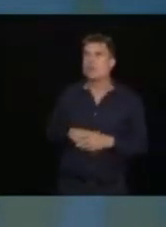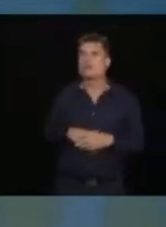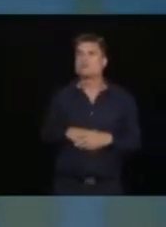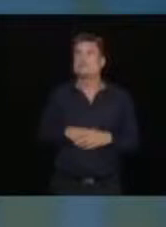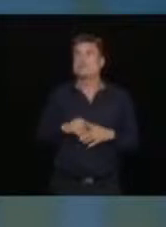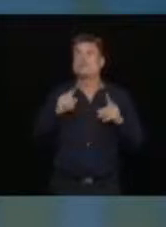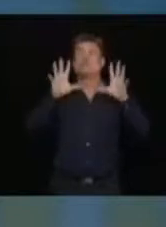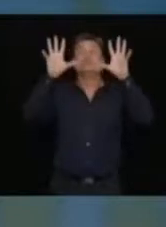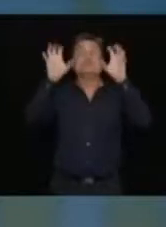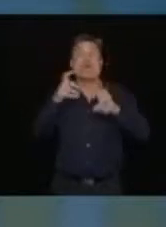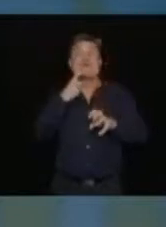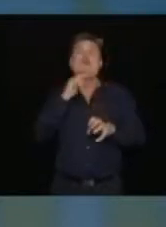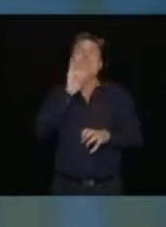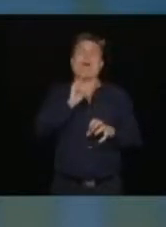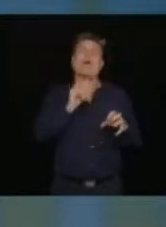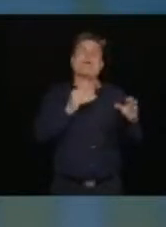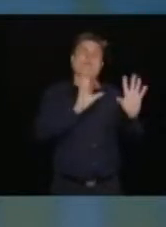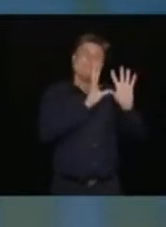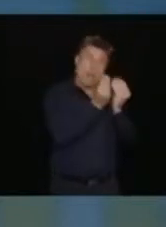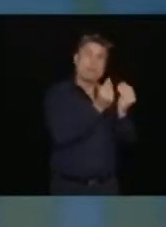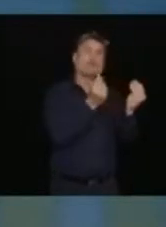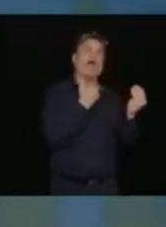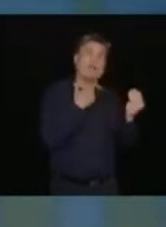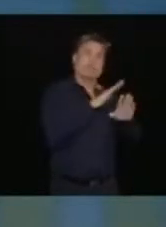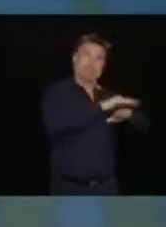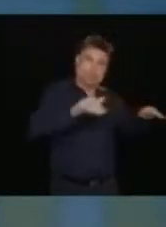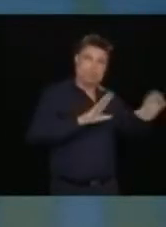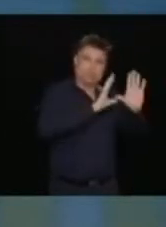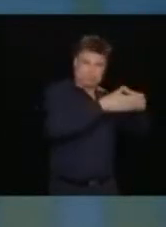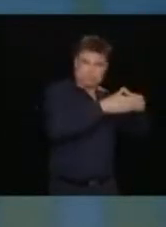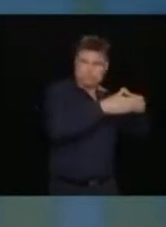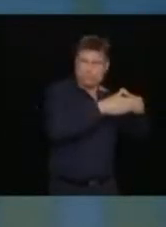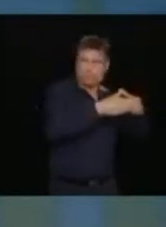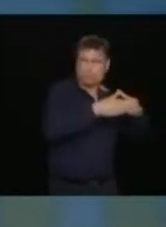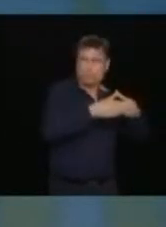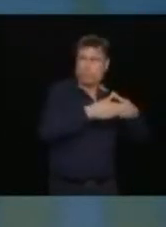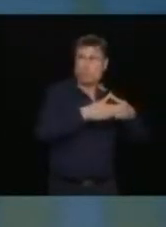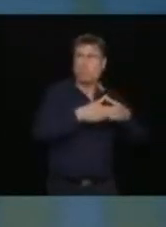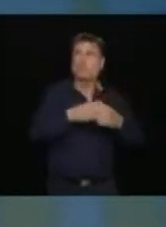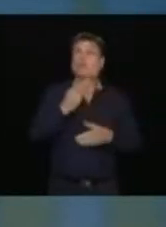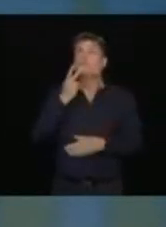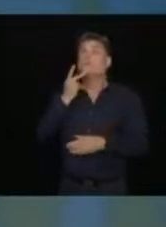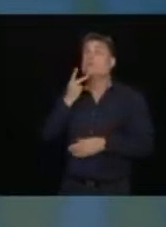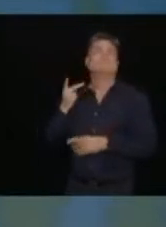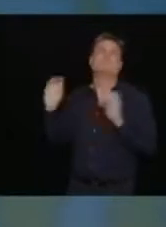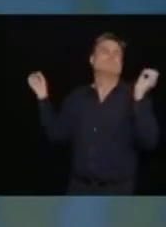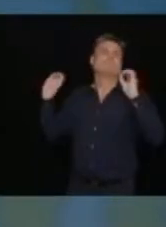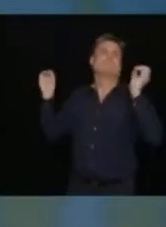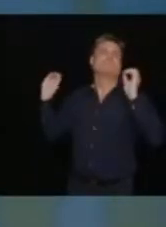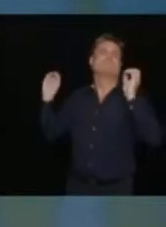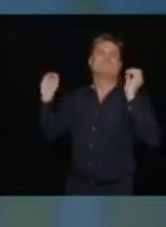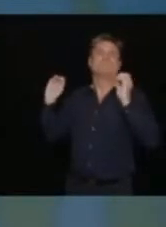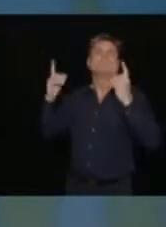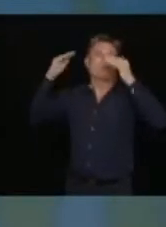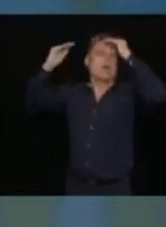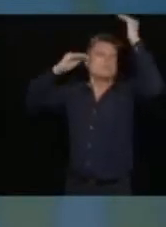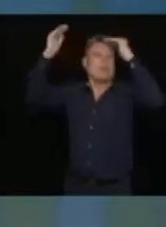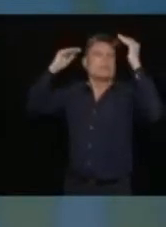么这个呢是有小孩的家庭，他们在这个经济负担以及